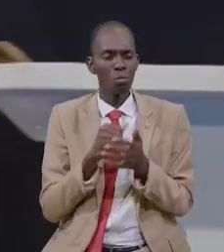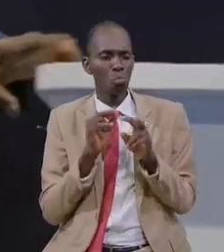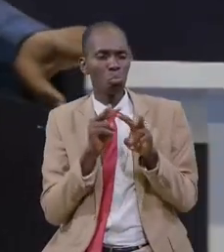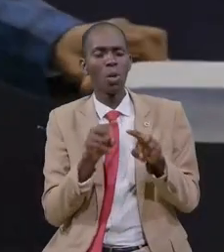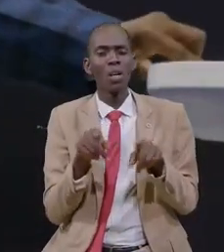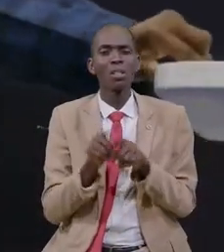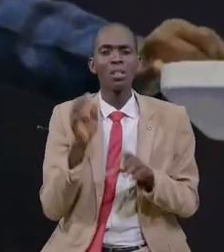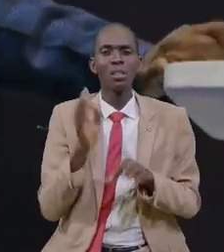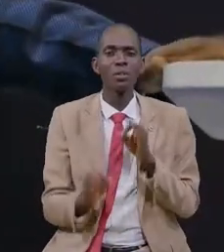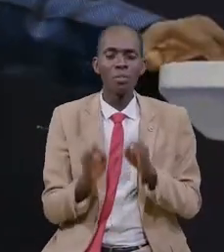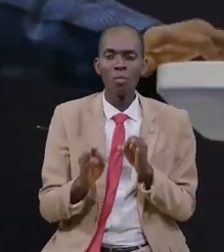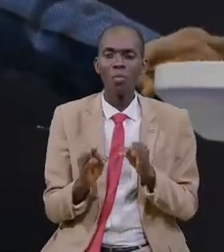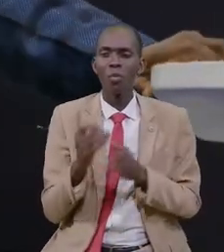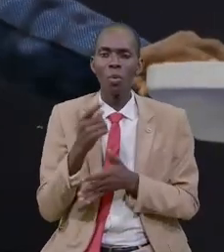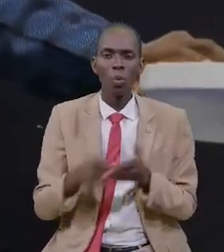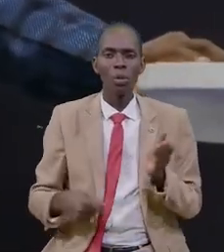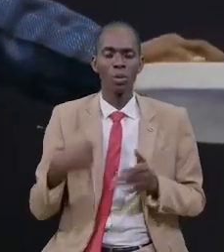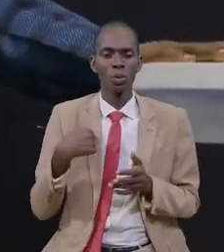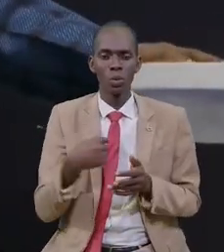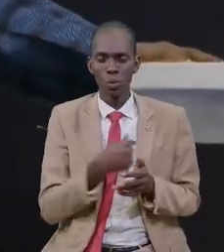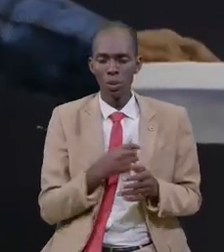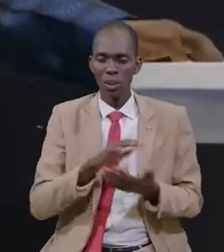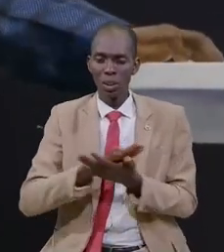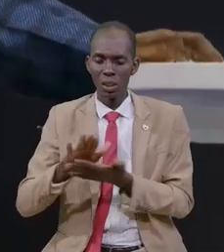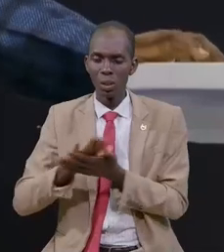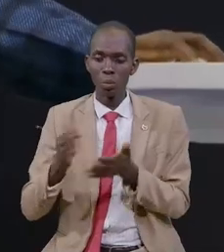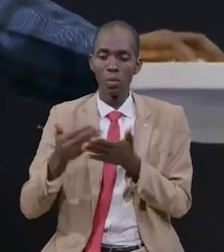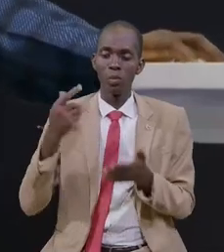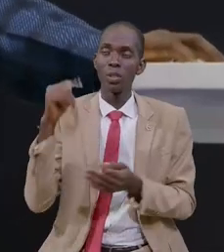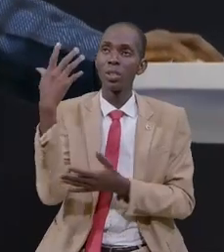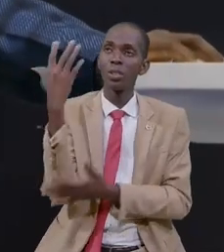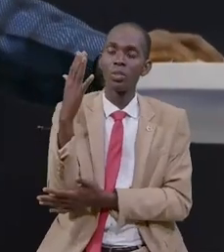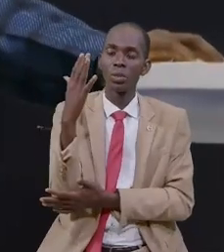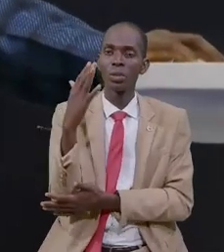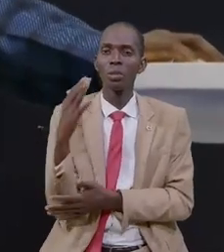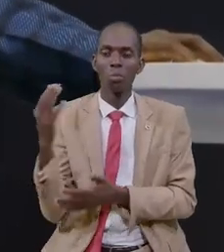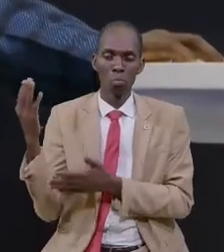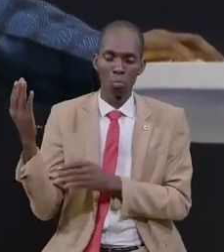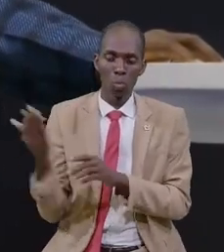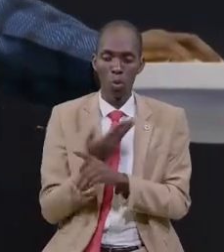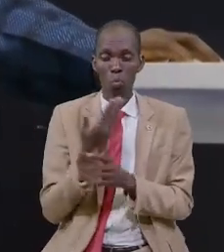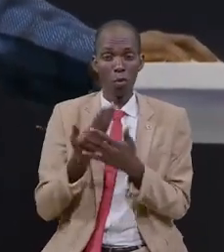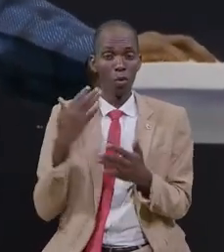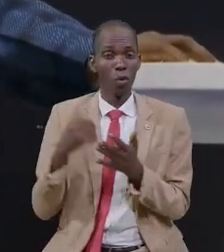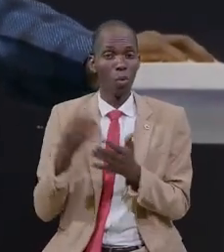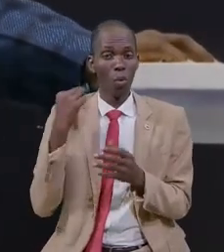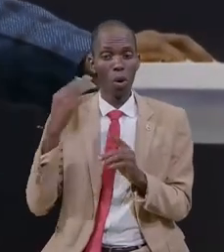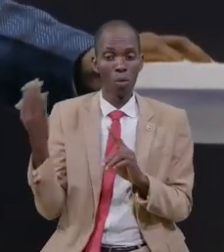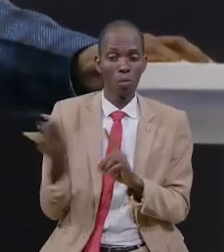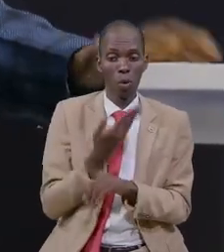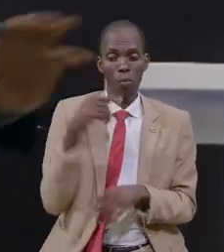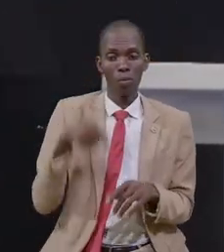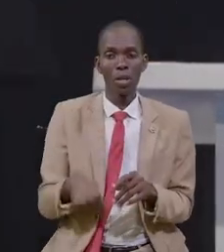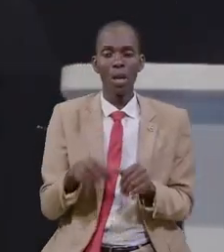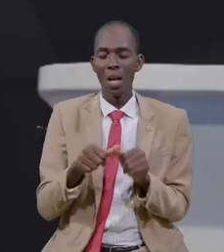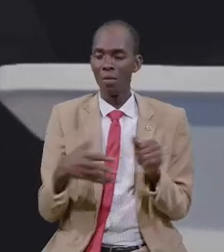choses que nous avions vues avant que l'arbre ne soit coupé, tout était pareil, intact. Mais le